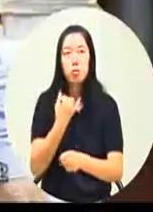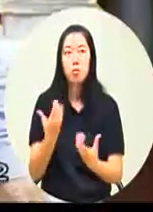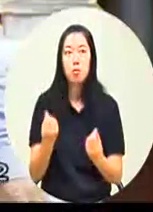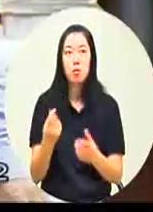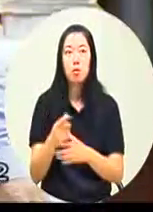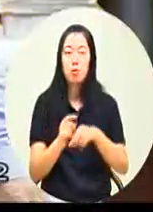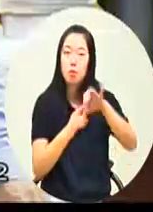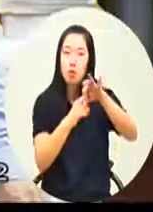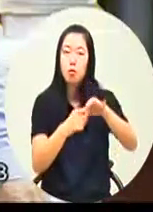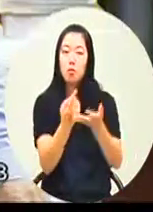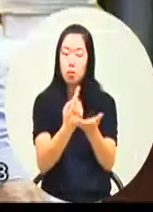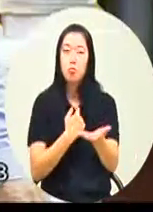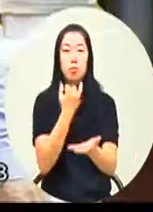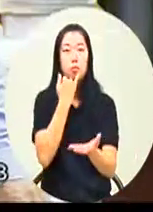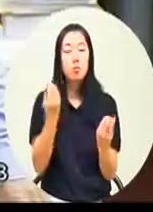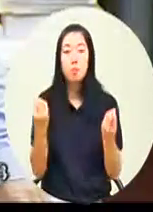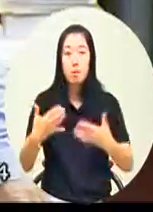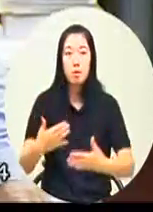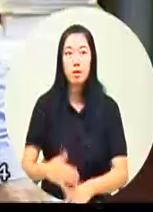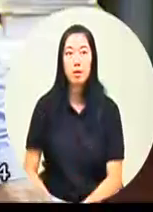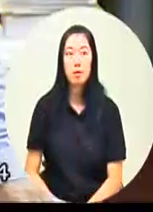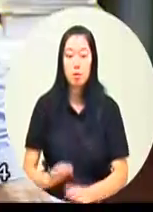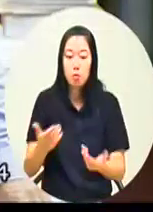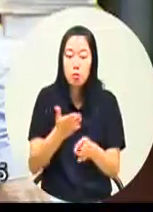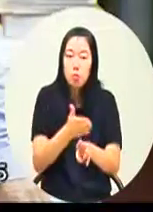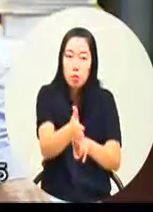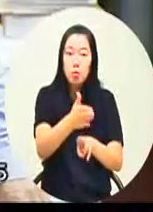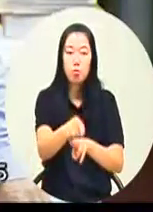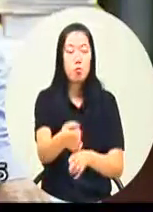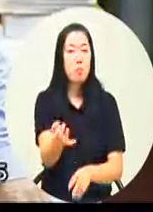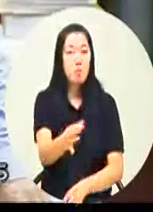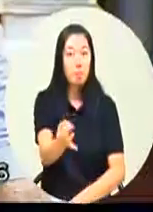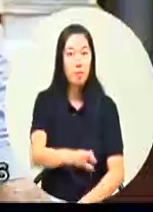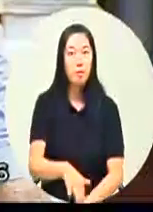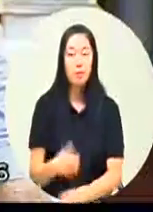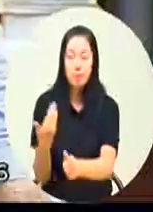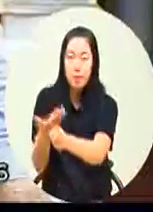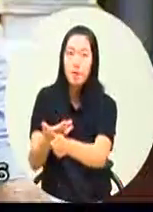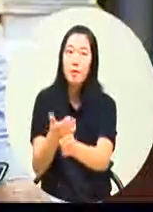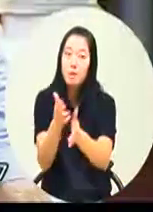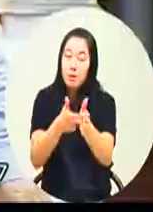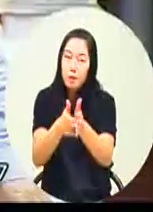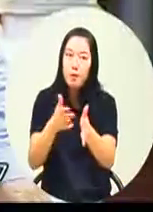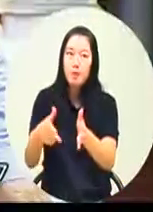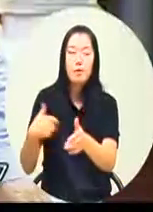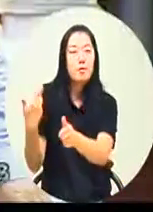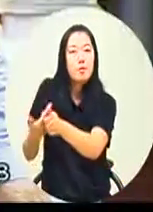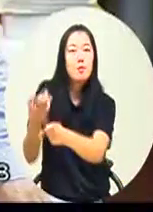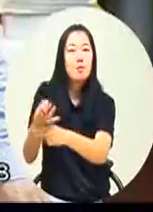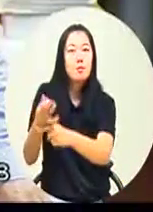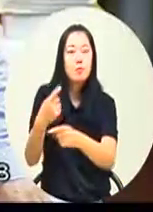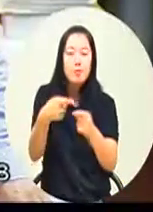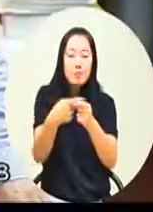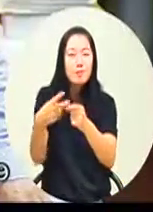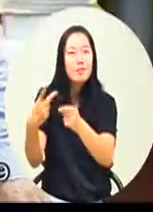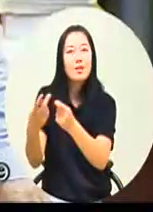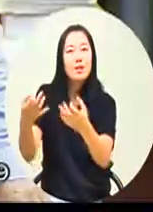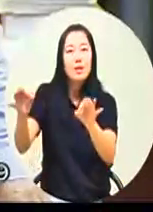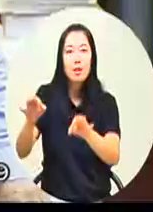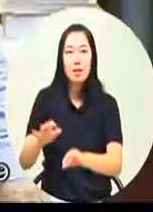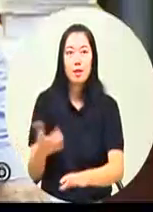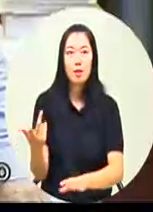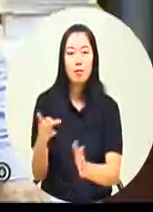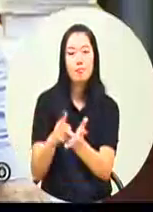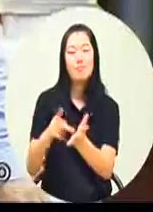没关 系，是啊，啊这部分我们 可以坐轻轨啊，这边钱啊，我们台铁修三秘书反正一两年而已， 不然可以用租金来